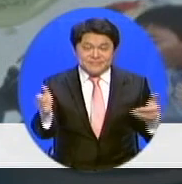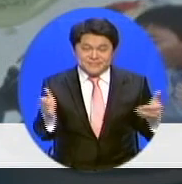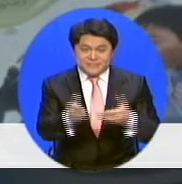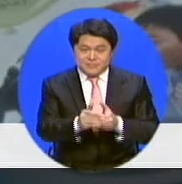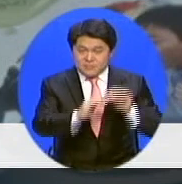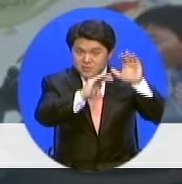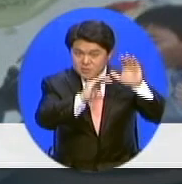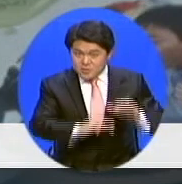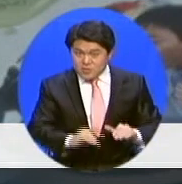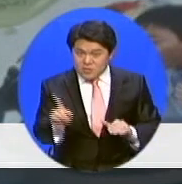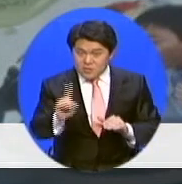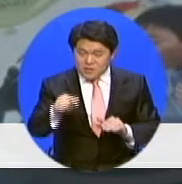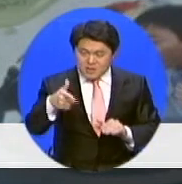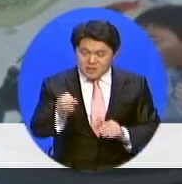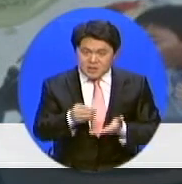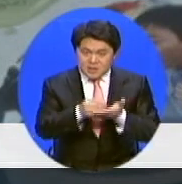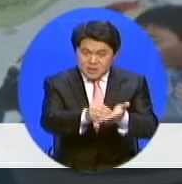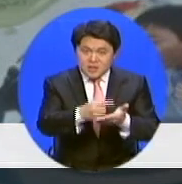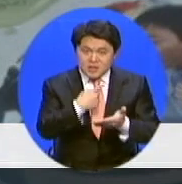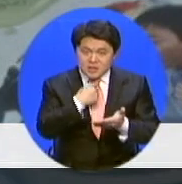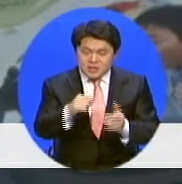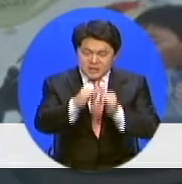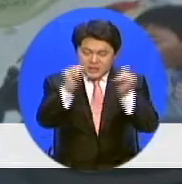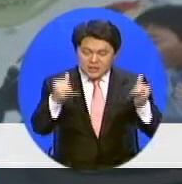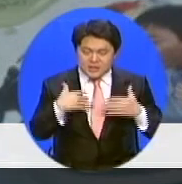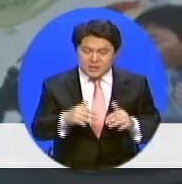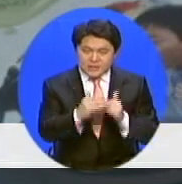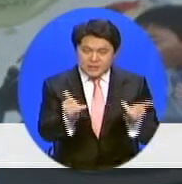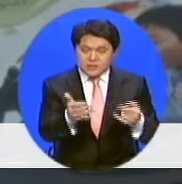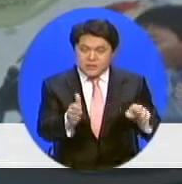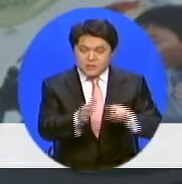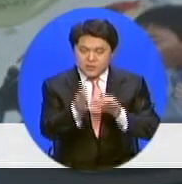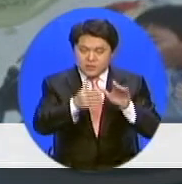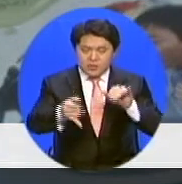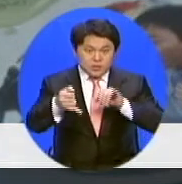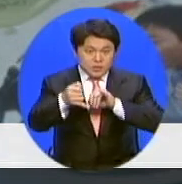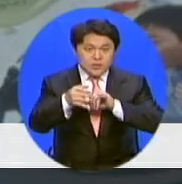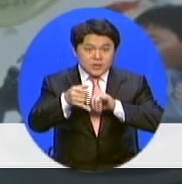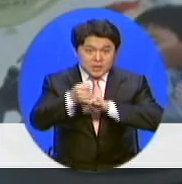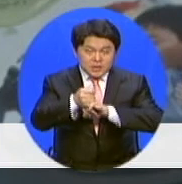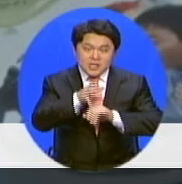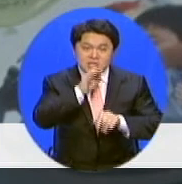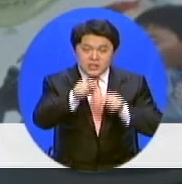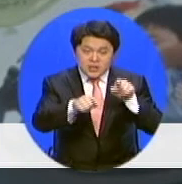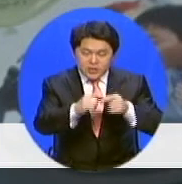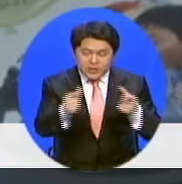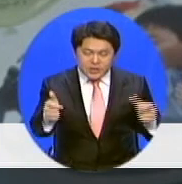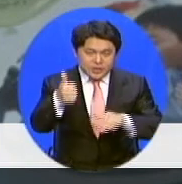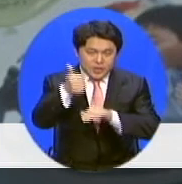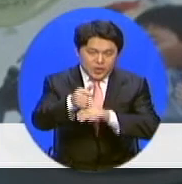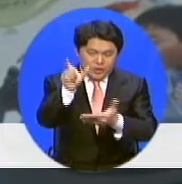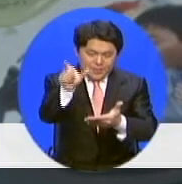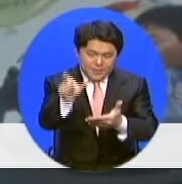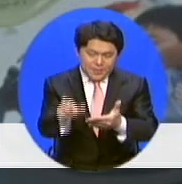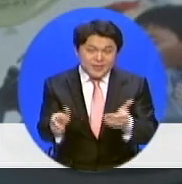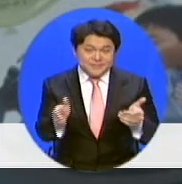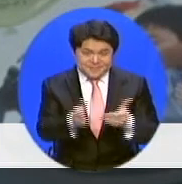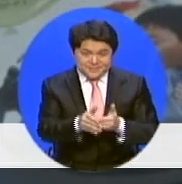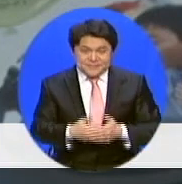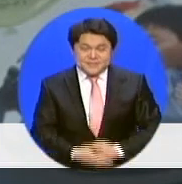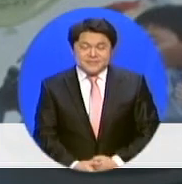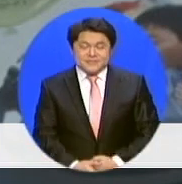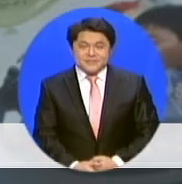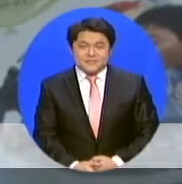이 보고서에는 강 의원이 제시했던 사회적 약자를 위한 공약 실천 내용 등 의정활동 결과가 수록돼 있습니다.